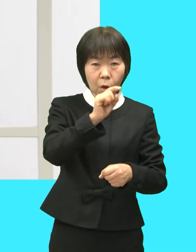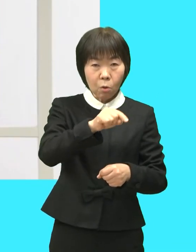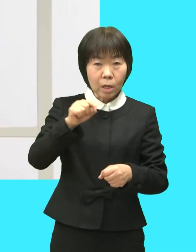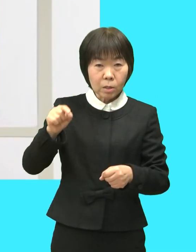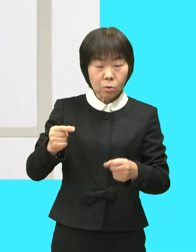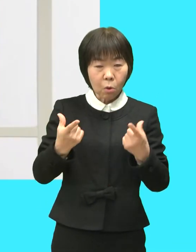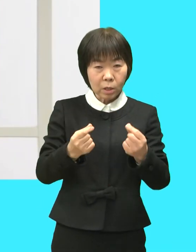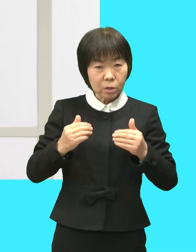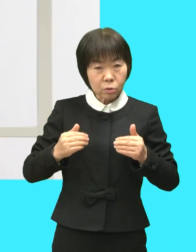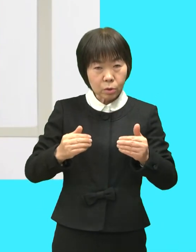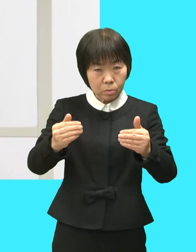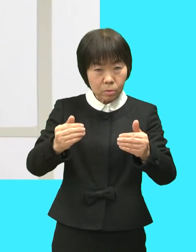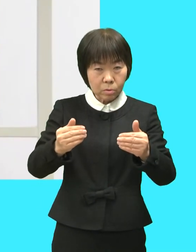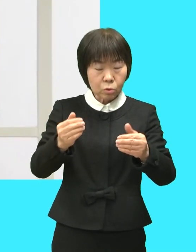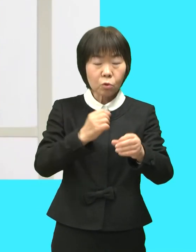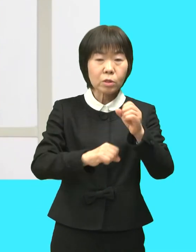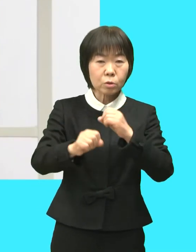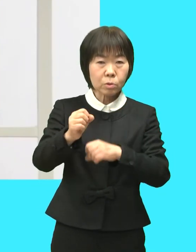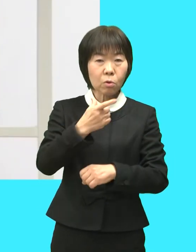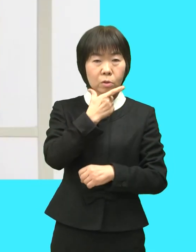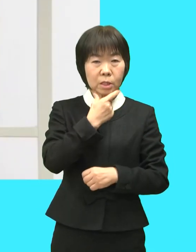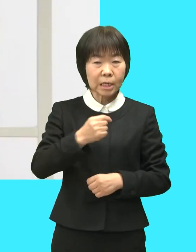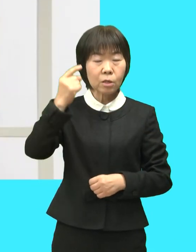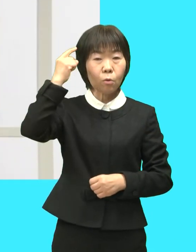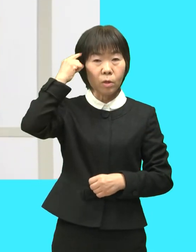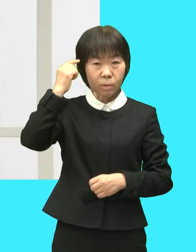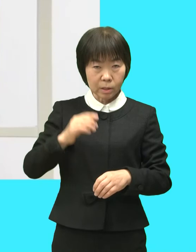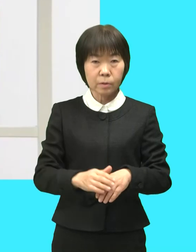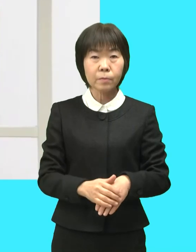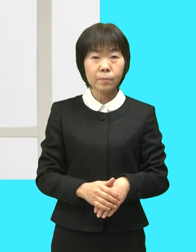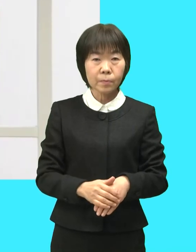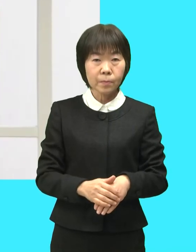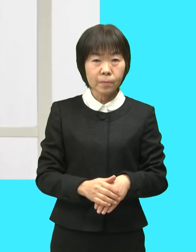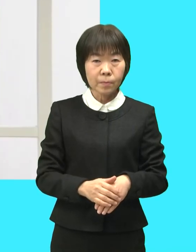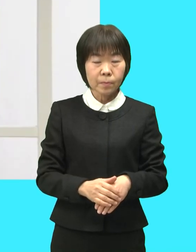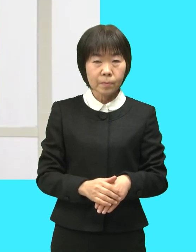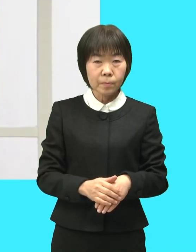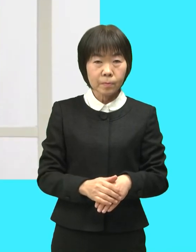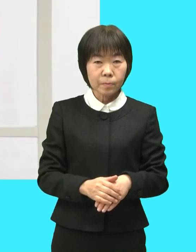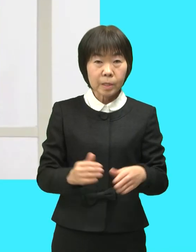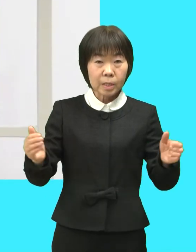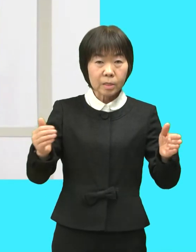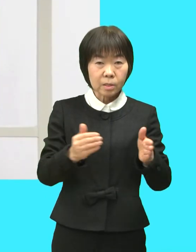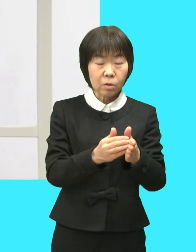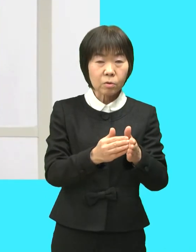をぜひ県として取り組んでいきたいと思います。 それでは以